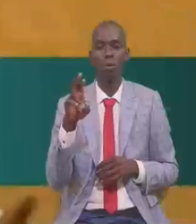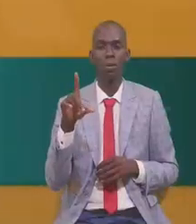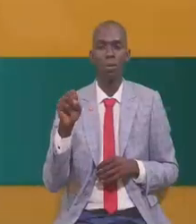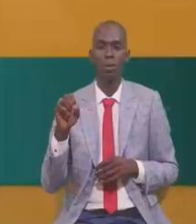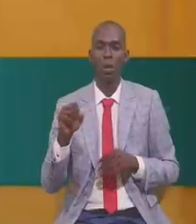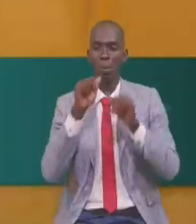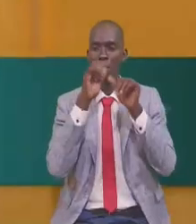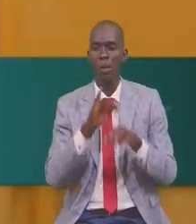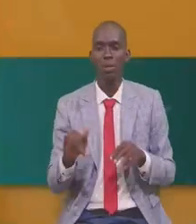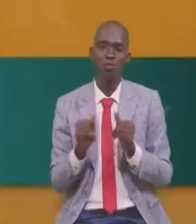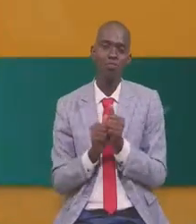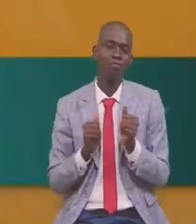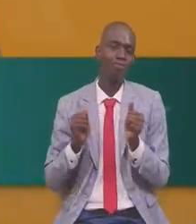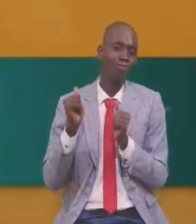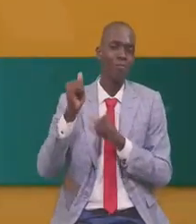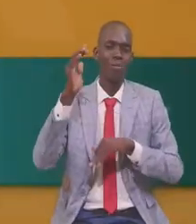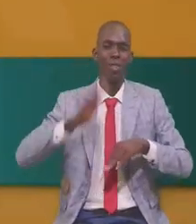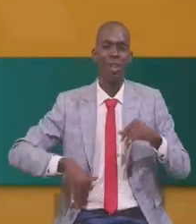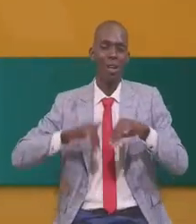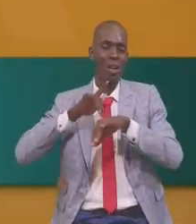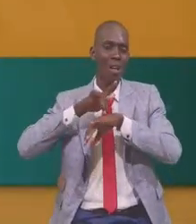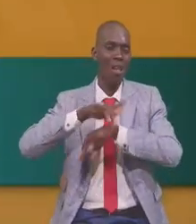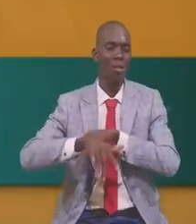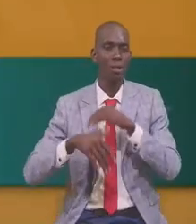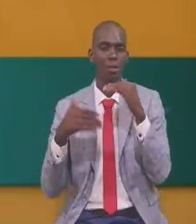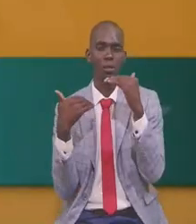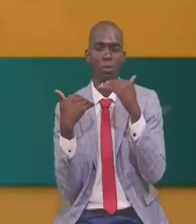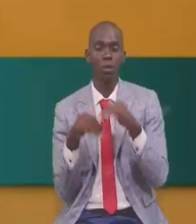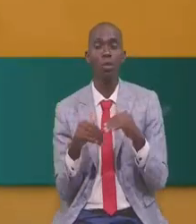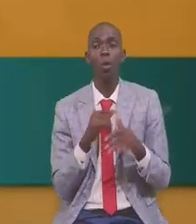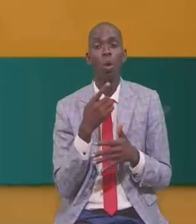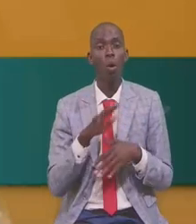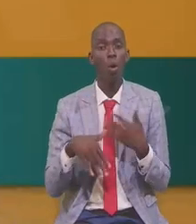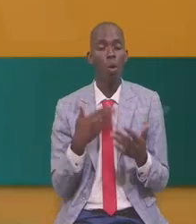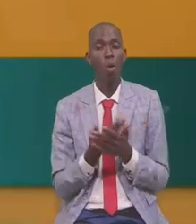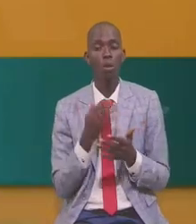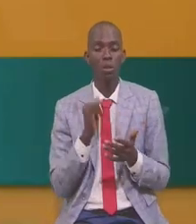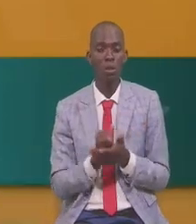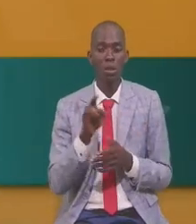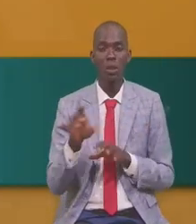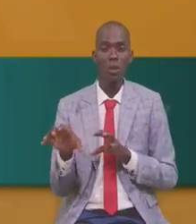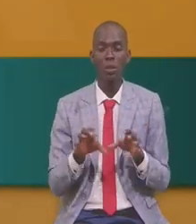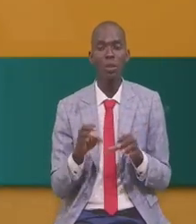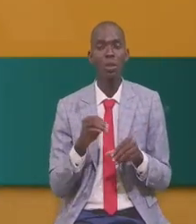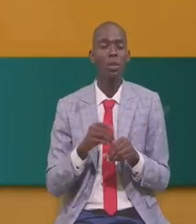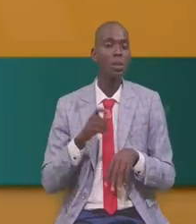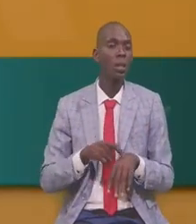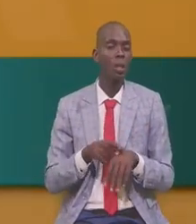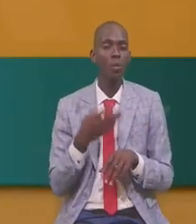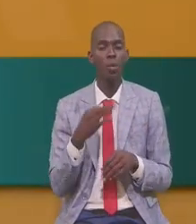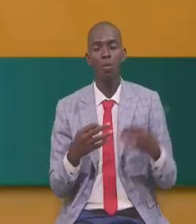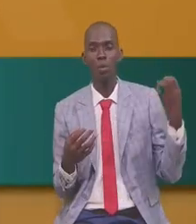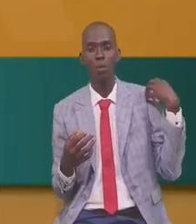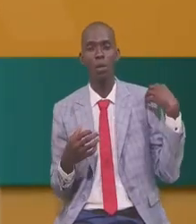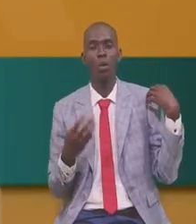plus grandes que les limitations précédentes. Ce qu'il faisait, c'est qu'il versait l'eau sur